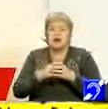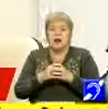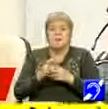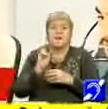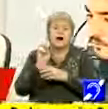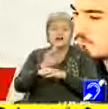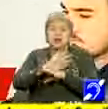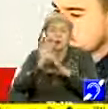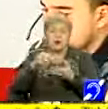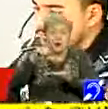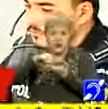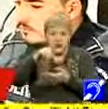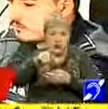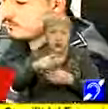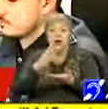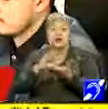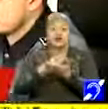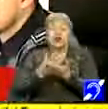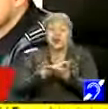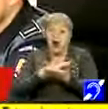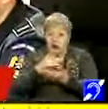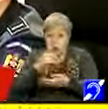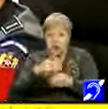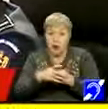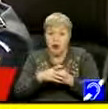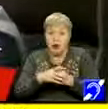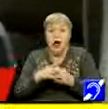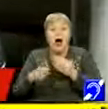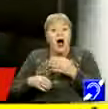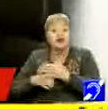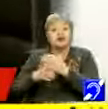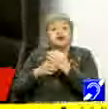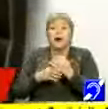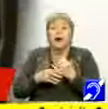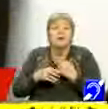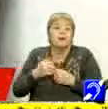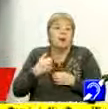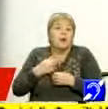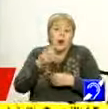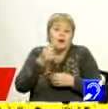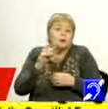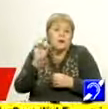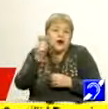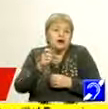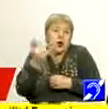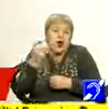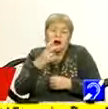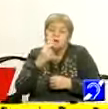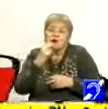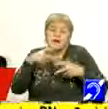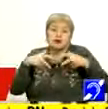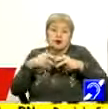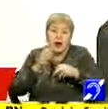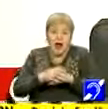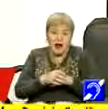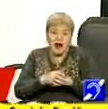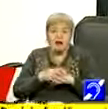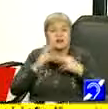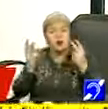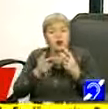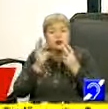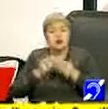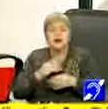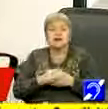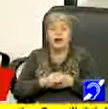asemenea, avem și translatori care ajută pe cei care discută cu ucrainienii pentru a le facilita cât mai